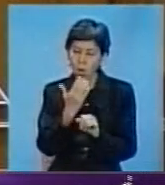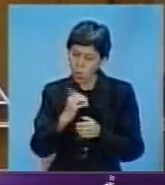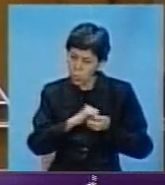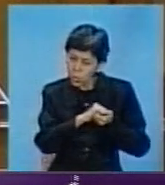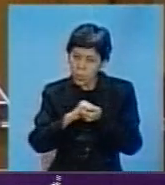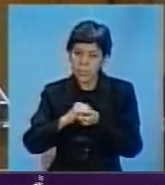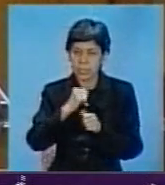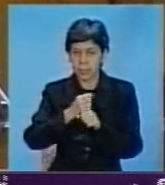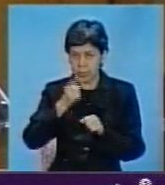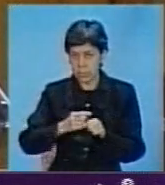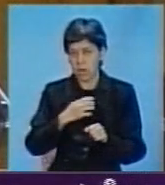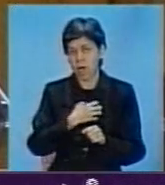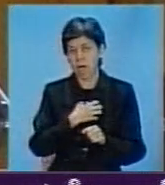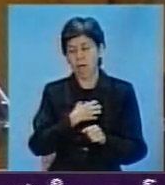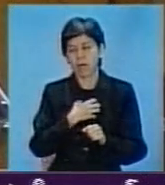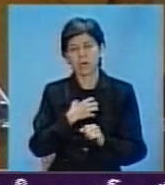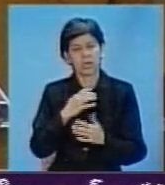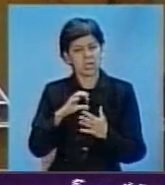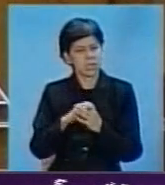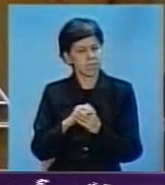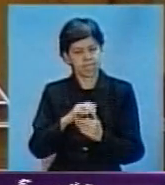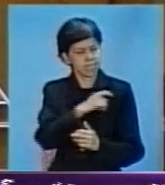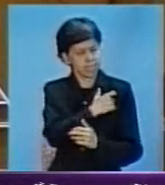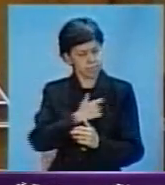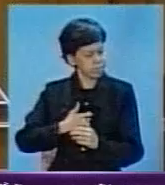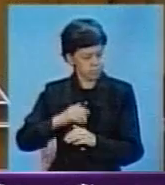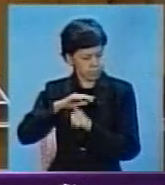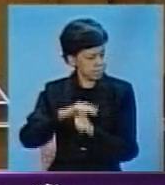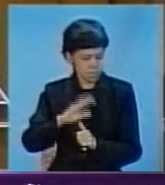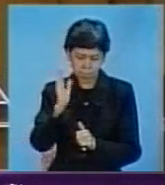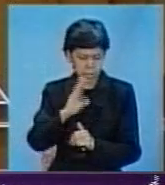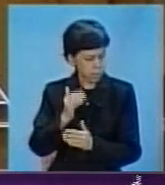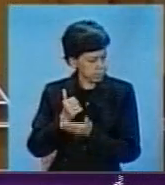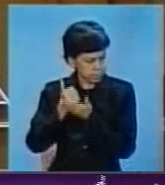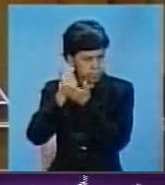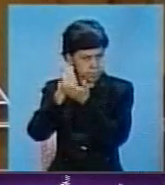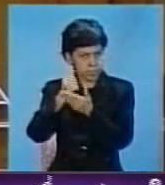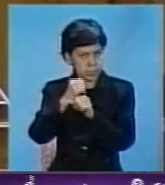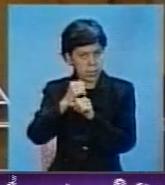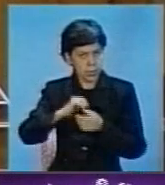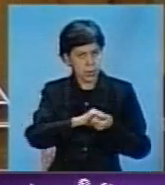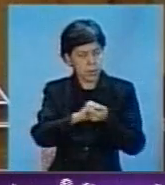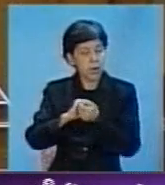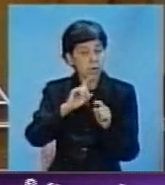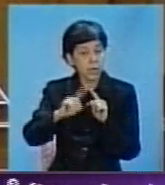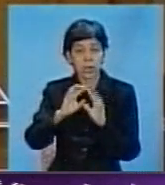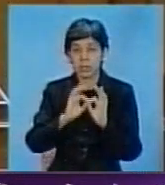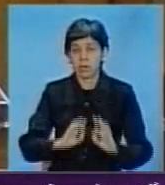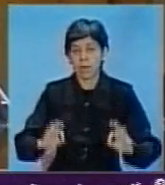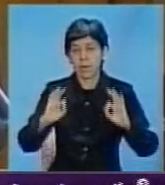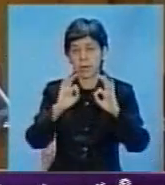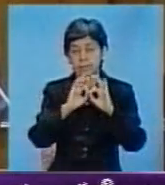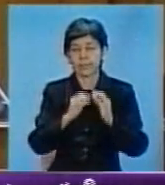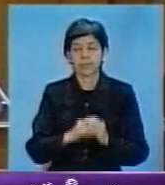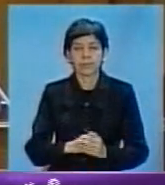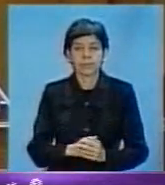ให้ร่วมมือกันจริงจังในการที่จะไม่ให้มีการล่วงละเมิดด้วยวิธีการใดก็ตามและความร่วมมือจากทุกฝ่ายคือหัวใจของความสำเร็จต